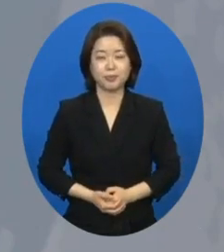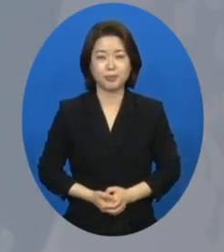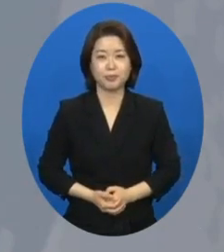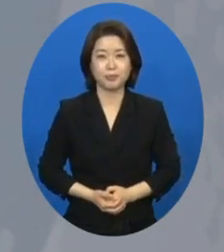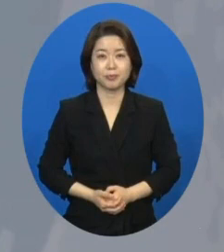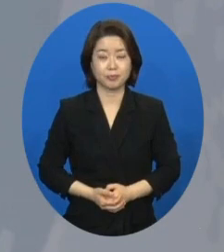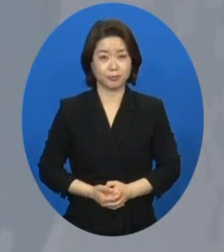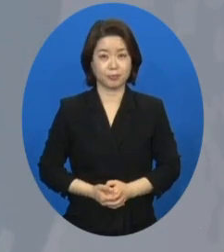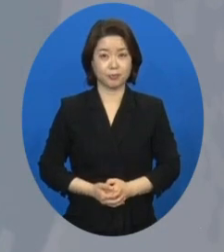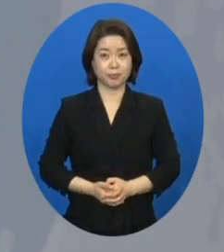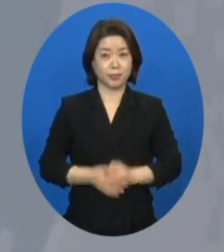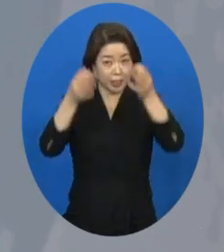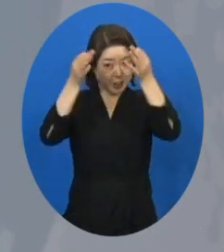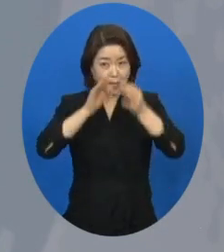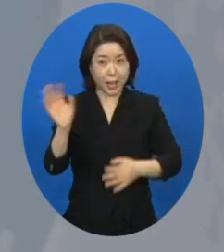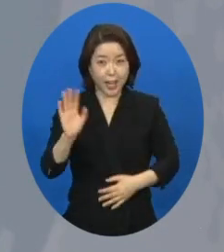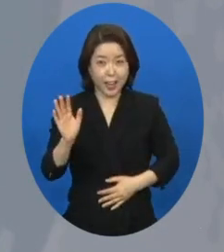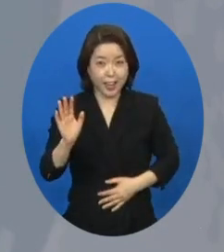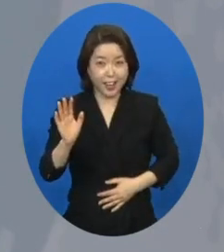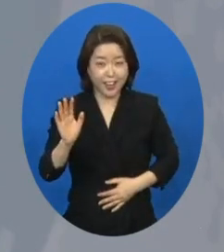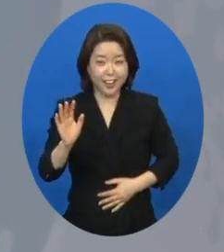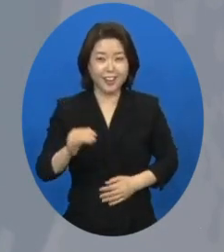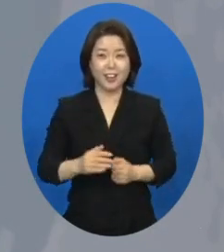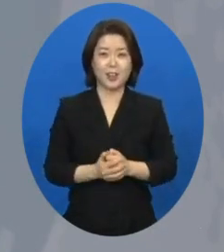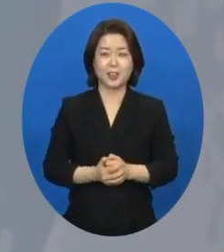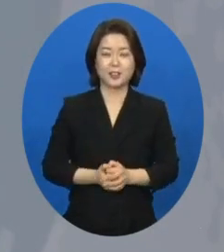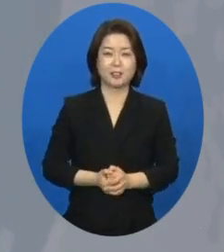안 그래 보이십니까?